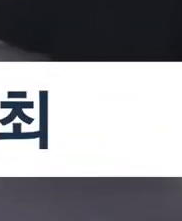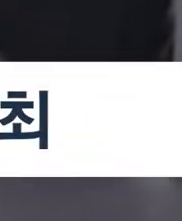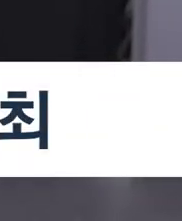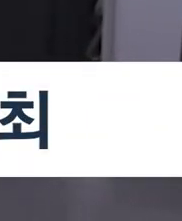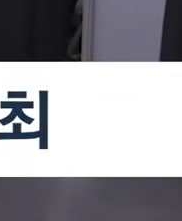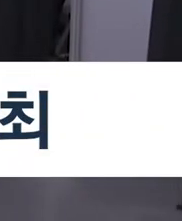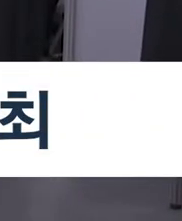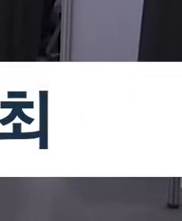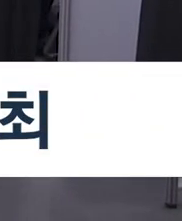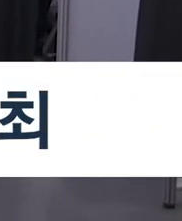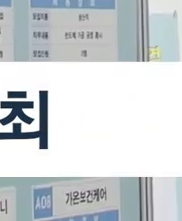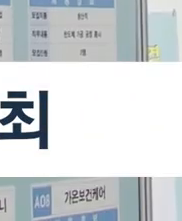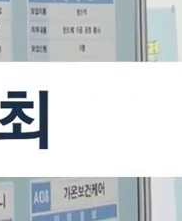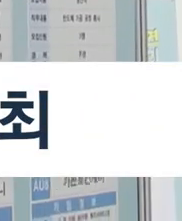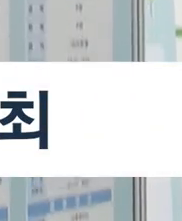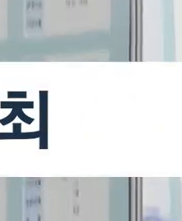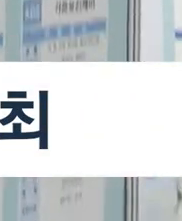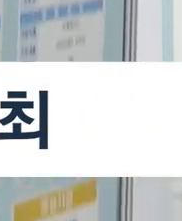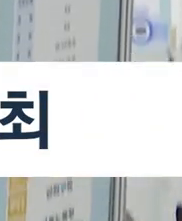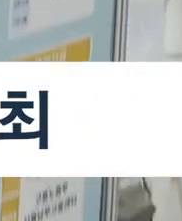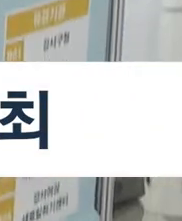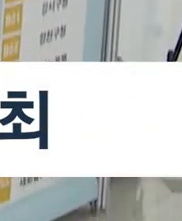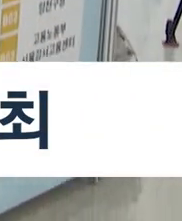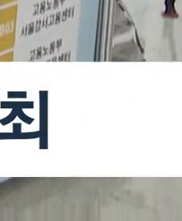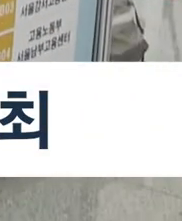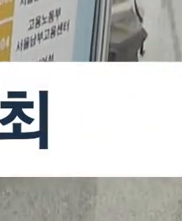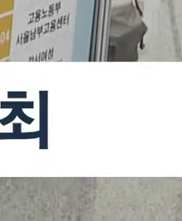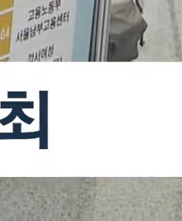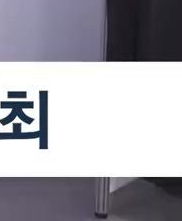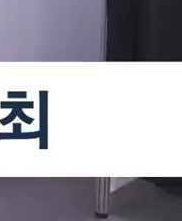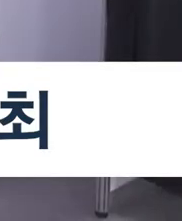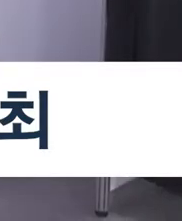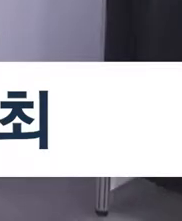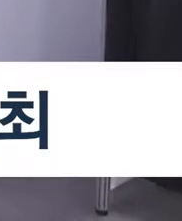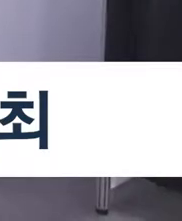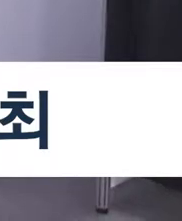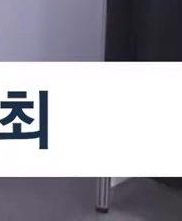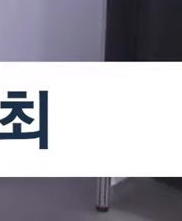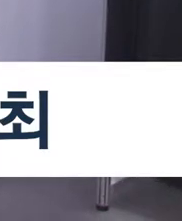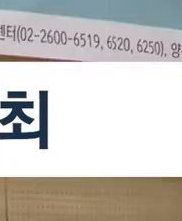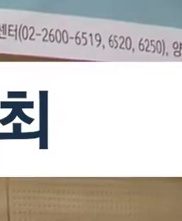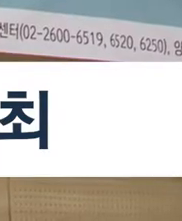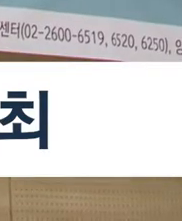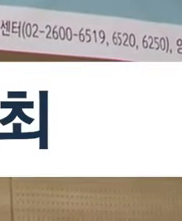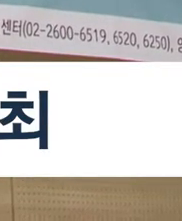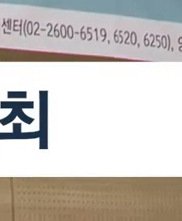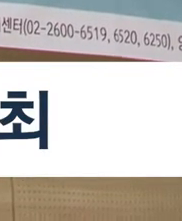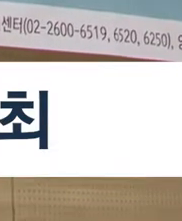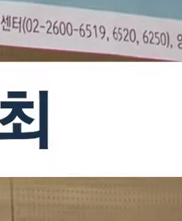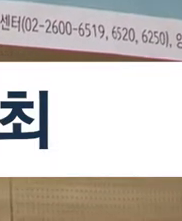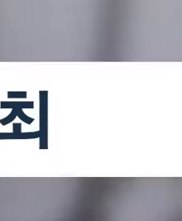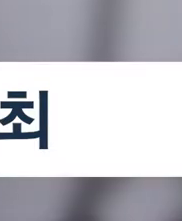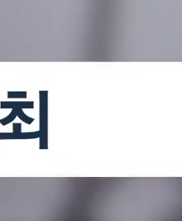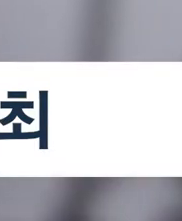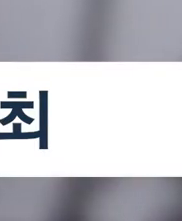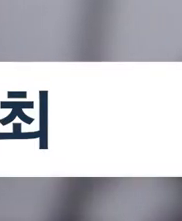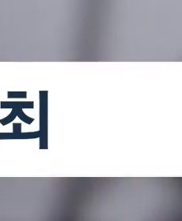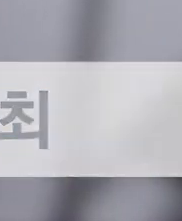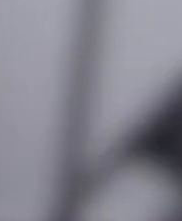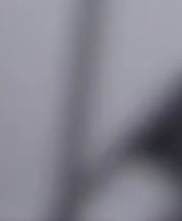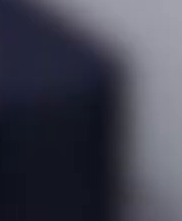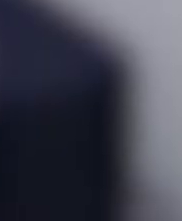강서구가 코로나19 장기화로 어려움을 겪고 있는 지역 내 기업과 구직자들을 위해 지난 8일 비대면 취업 박람회를